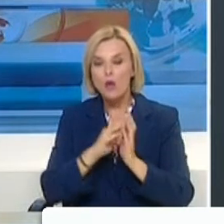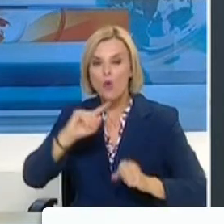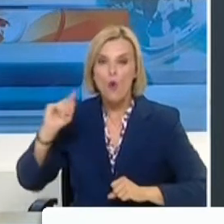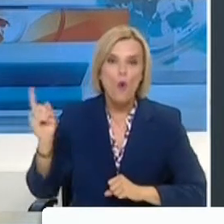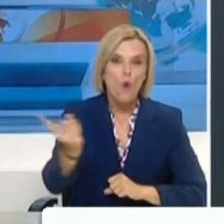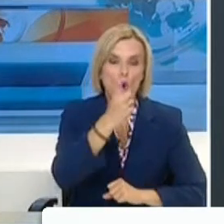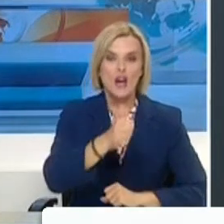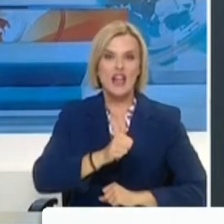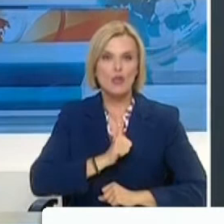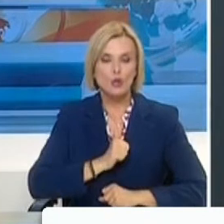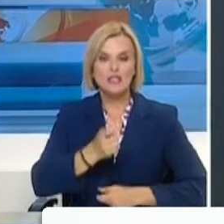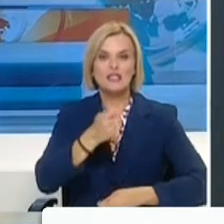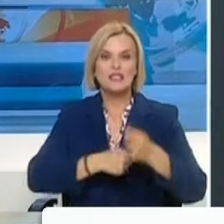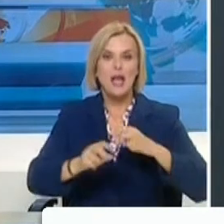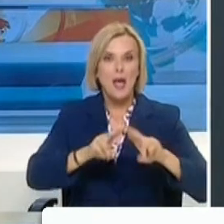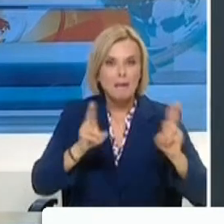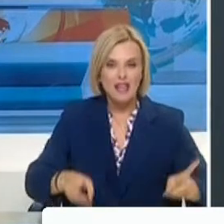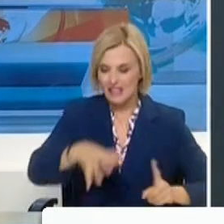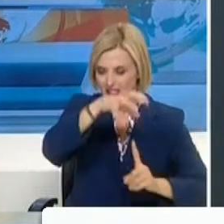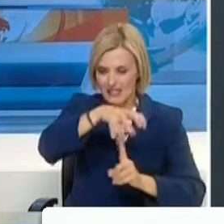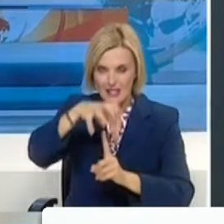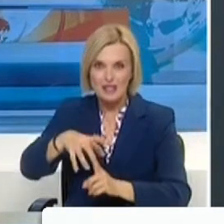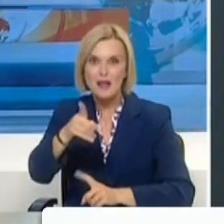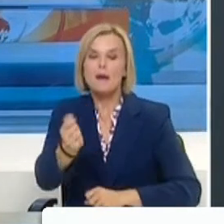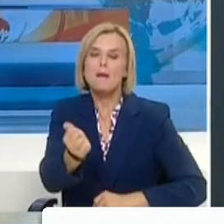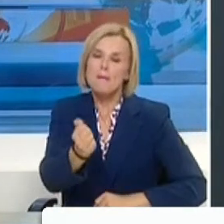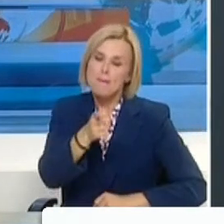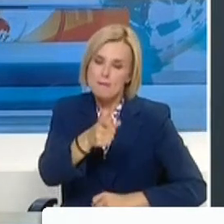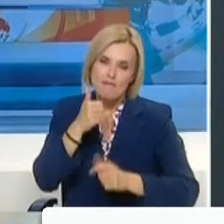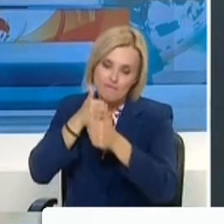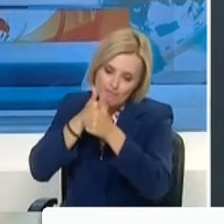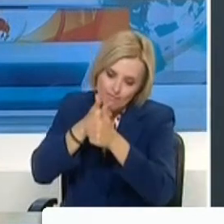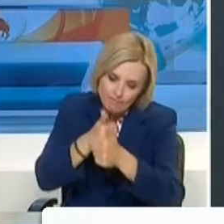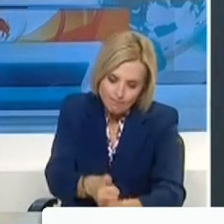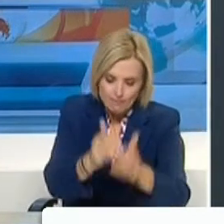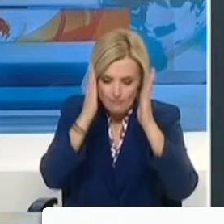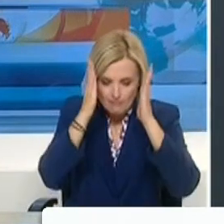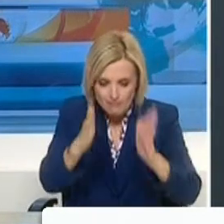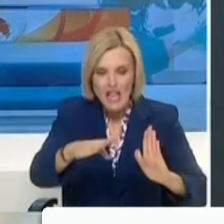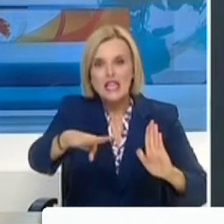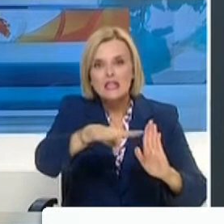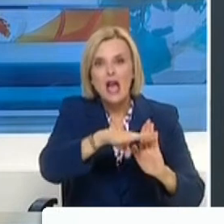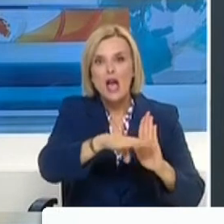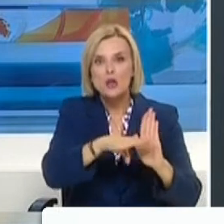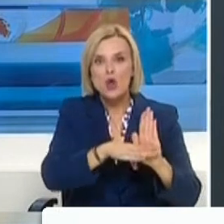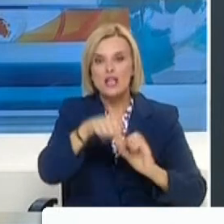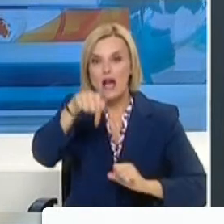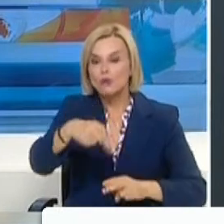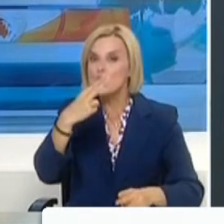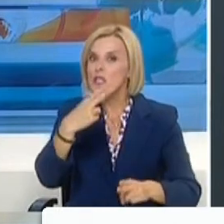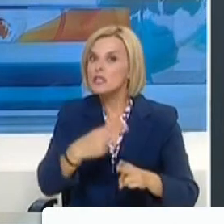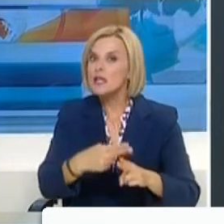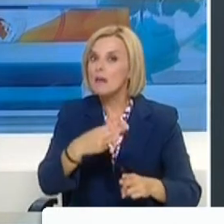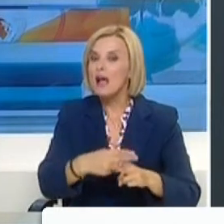των ανωτέρων επιχειρήσεων για πιστή εφαρμογή των κανόνων. Πρόκειται για ένα κομβικό σημείο της προσπάθειάς μας που επιβάλλεται να